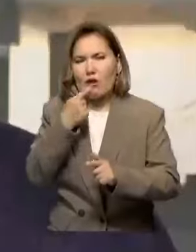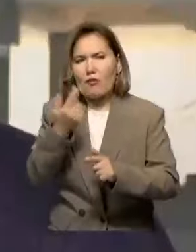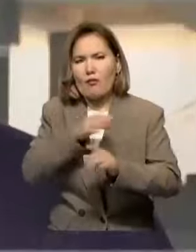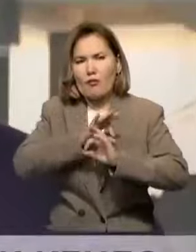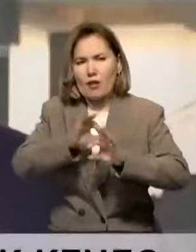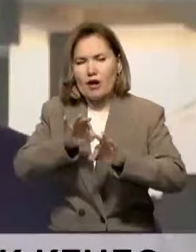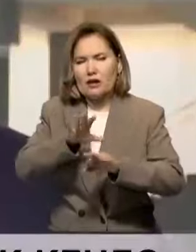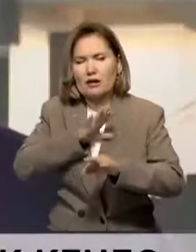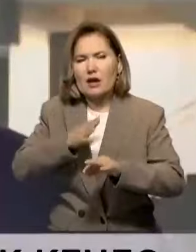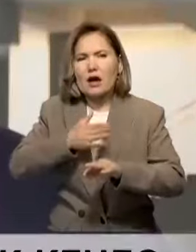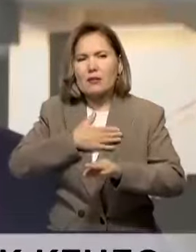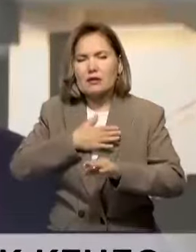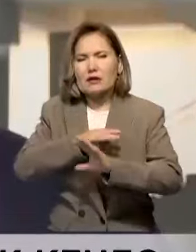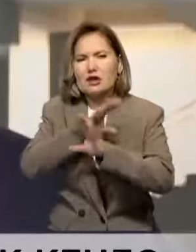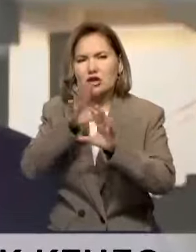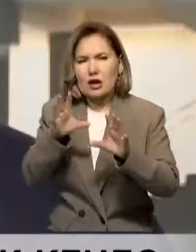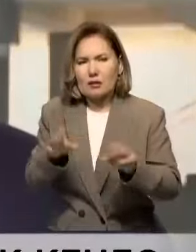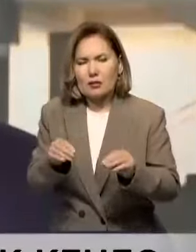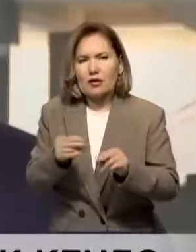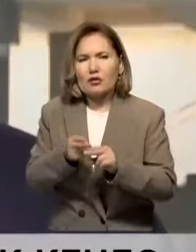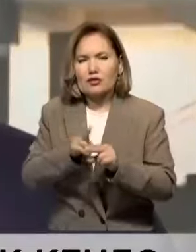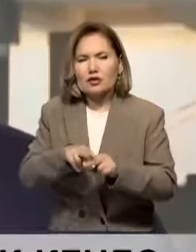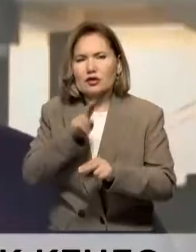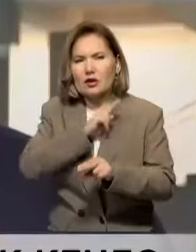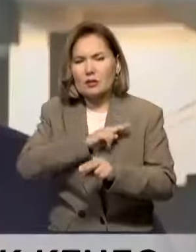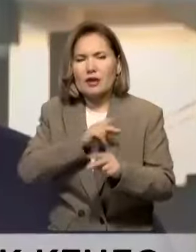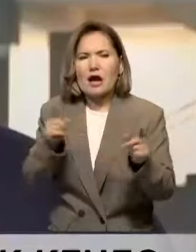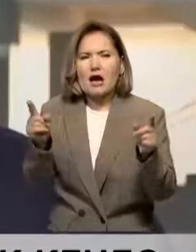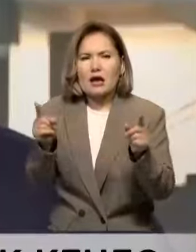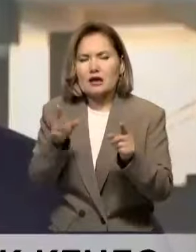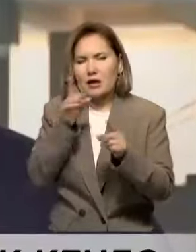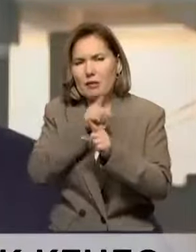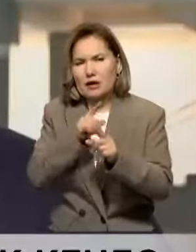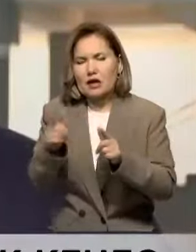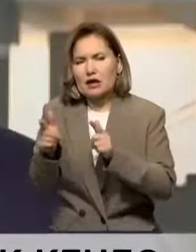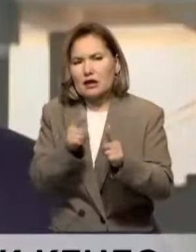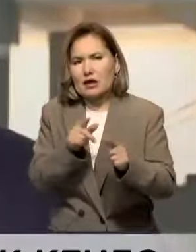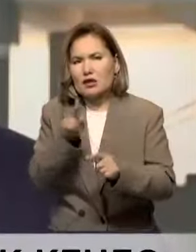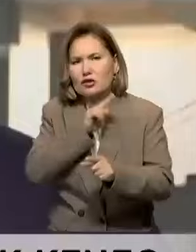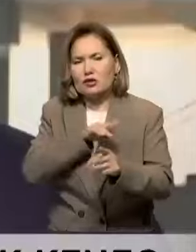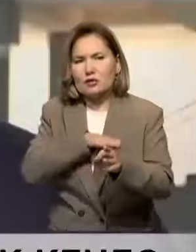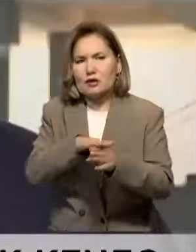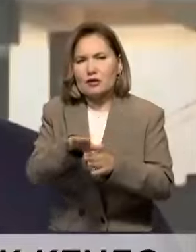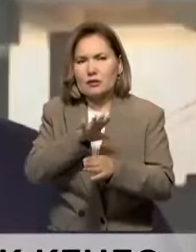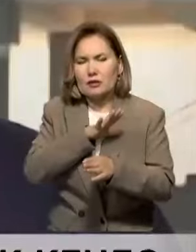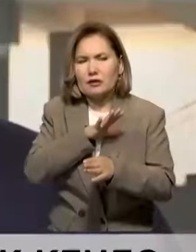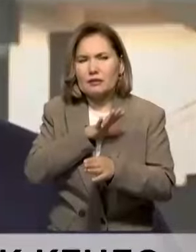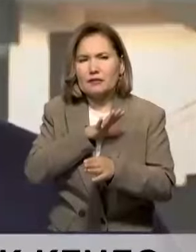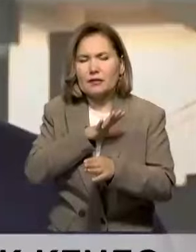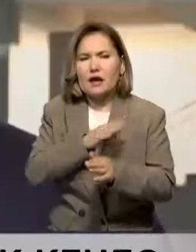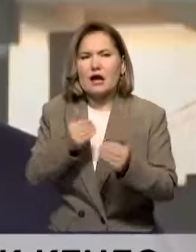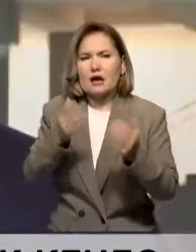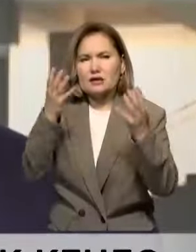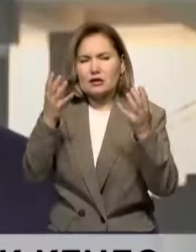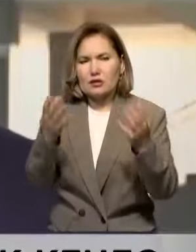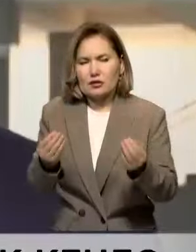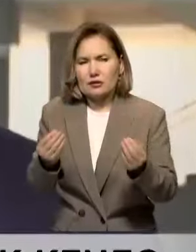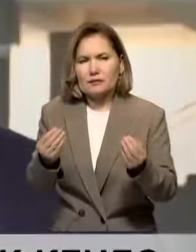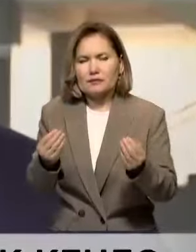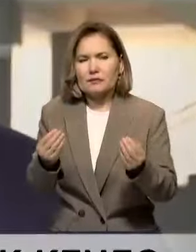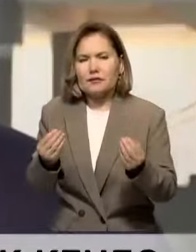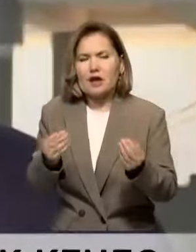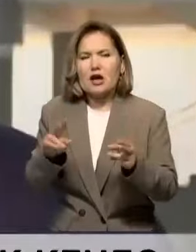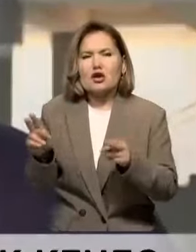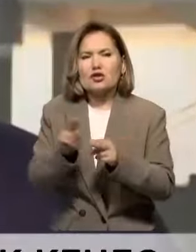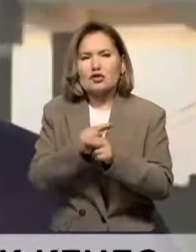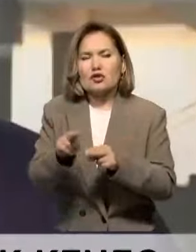бердік. Біздің жалпы объекттер қысқа мерзімге дайындықтар жақсы өтіп жатыр. Қазіргі таңда